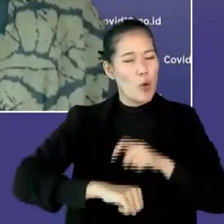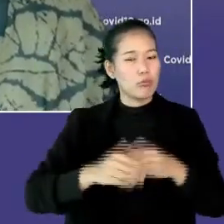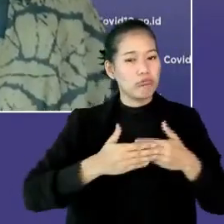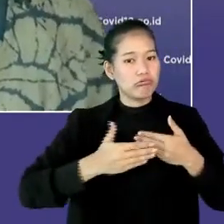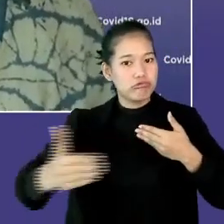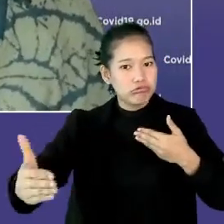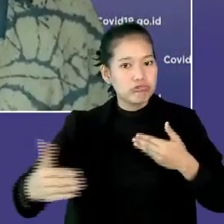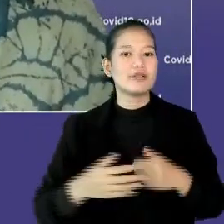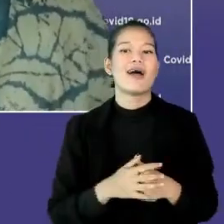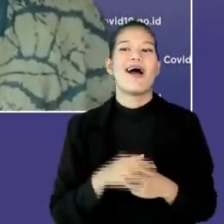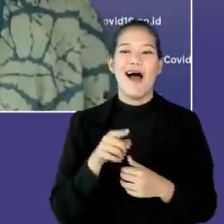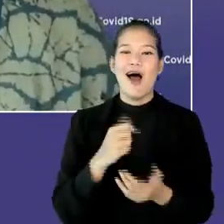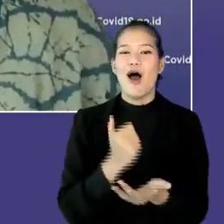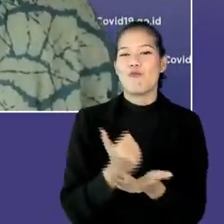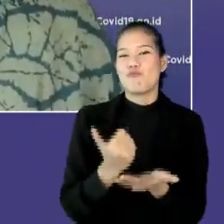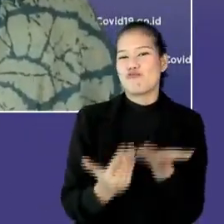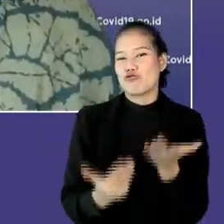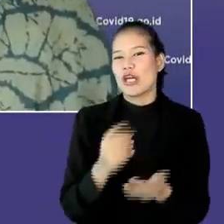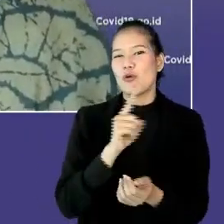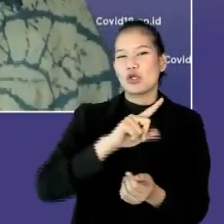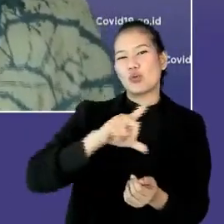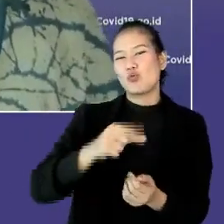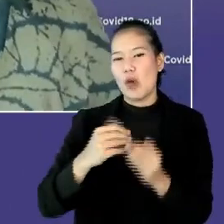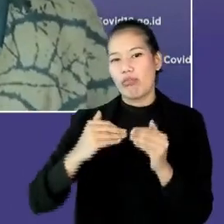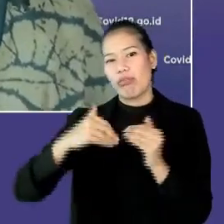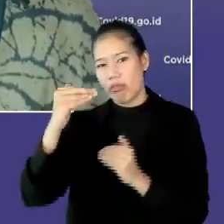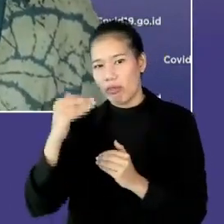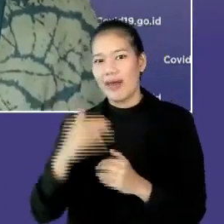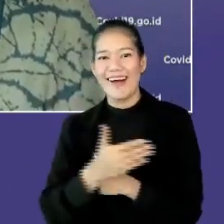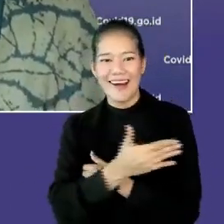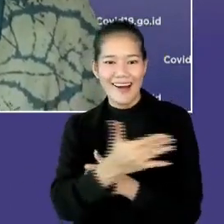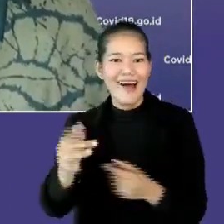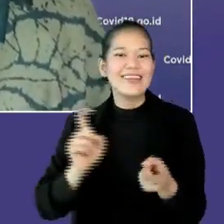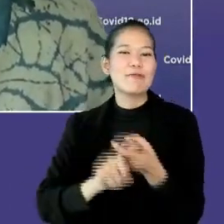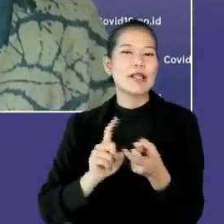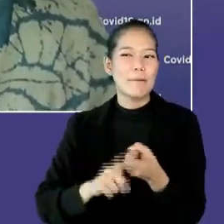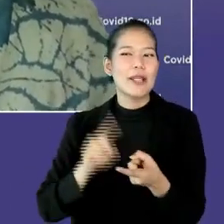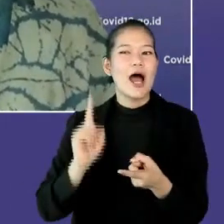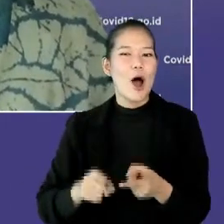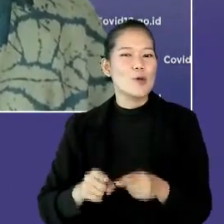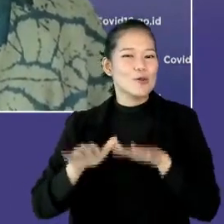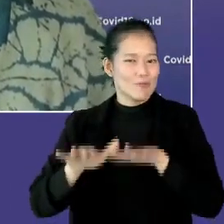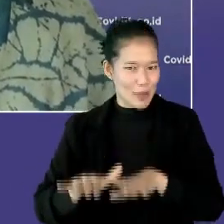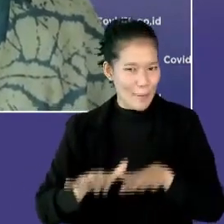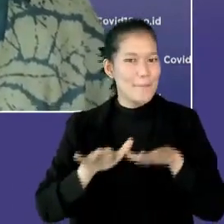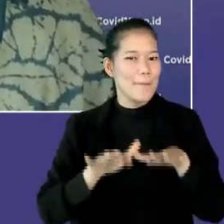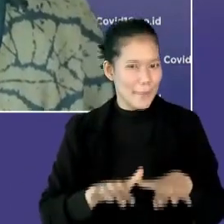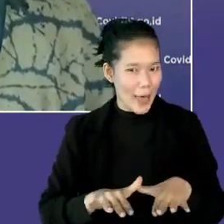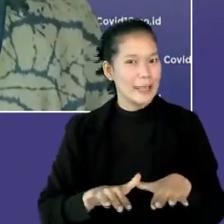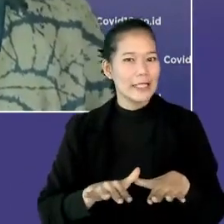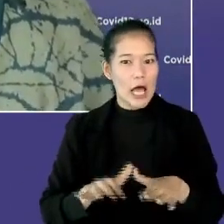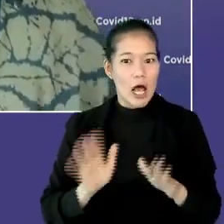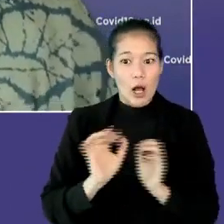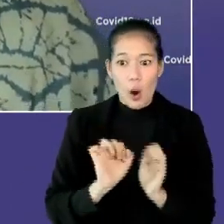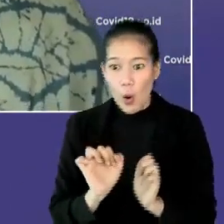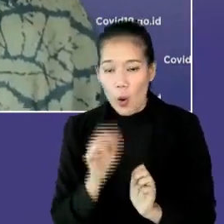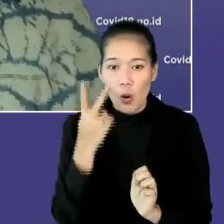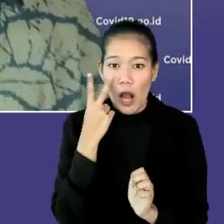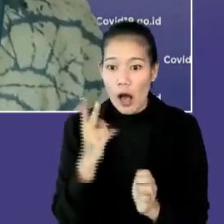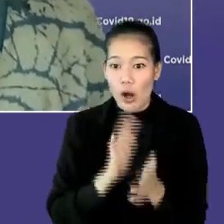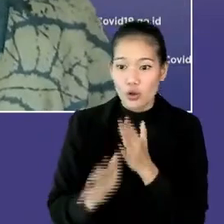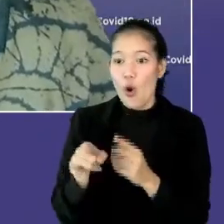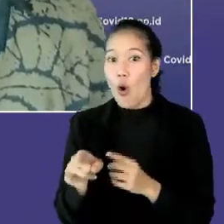nih. Betul. Jadi kita bisa ada waktu sebulan lebih. Jadi teman-teman juga mesti siap-siap pelan-pelan ya gitu. Maksudnya jangan langsung